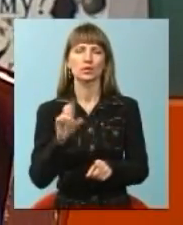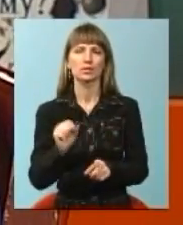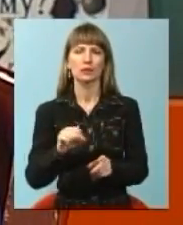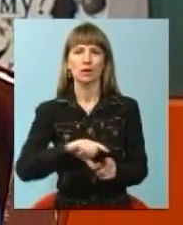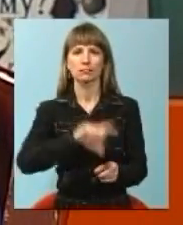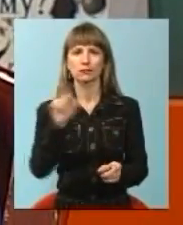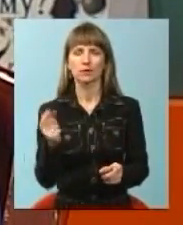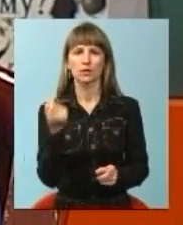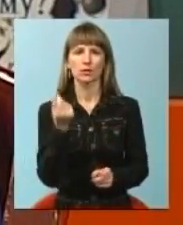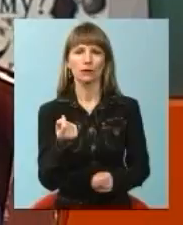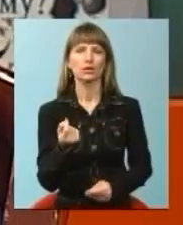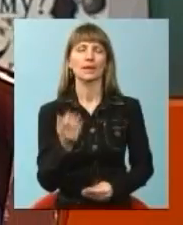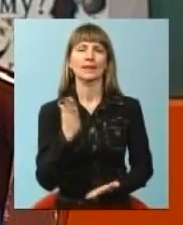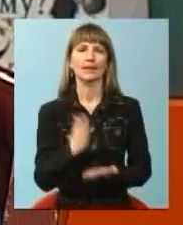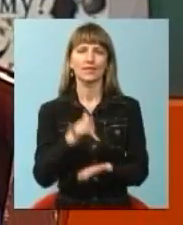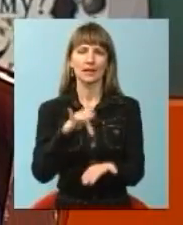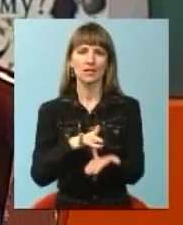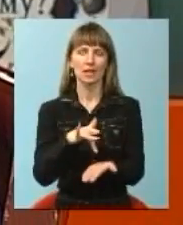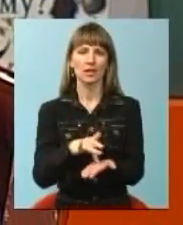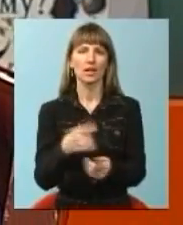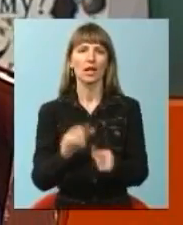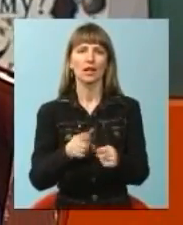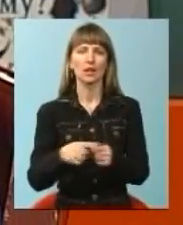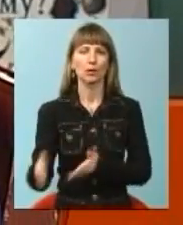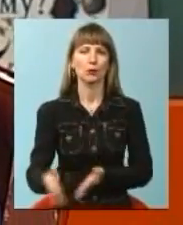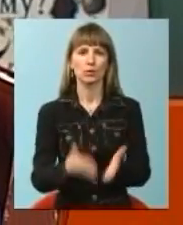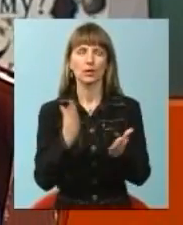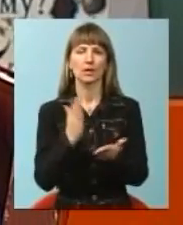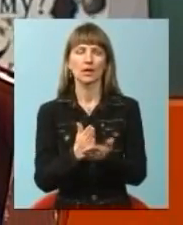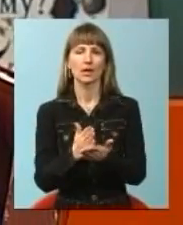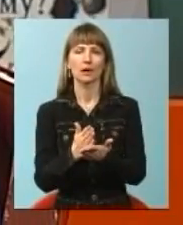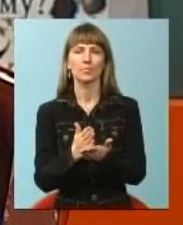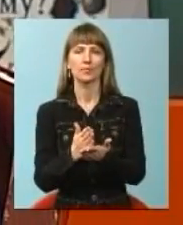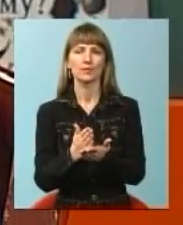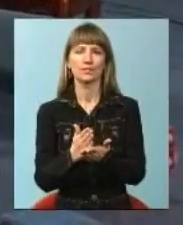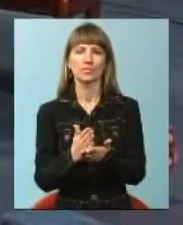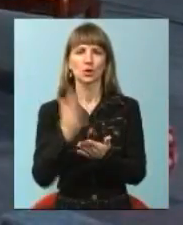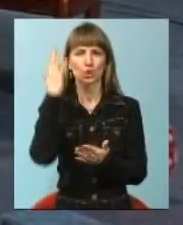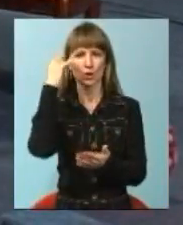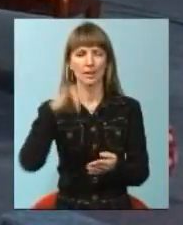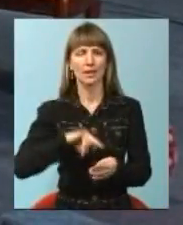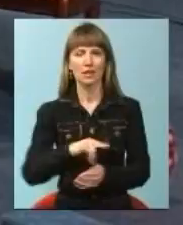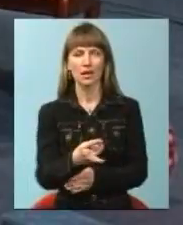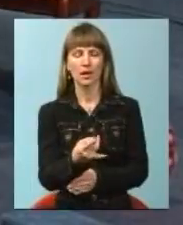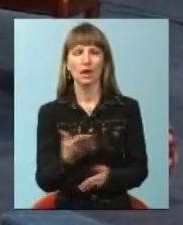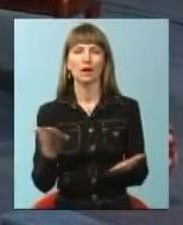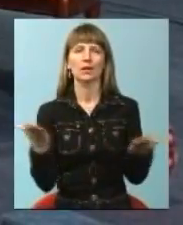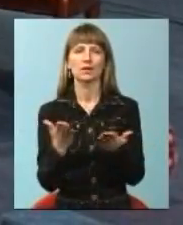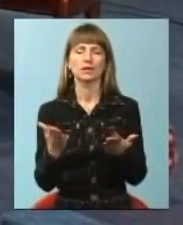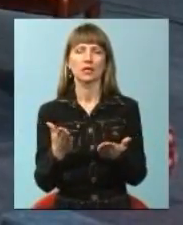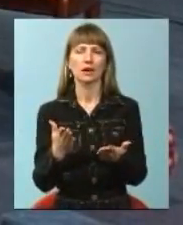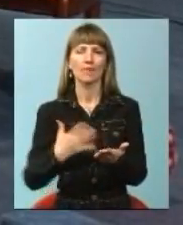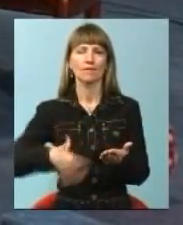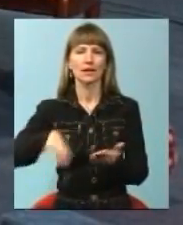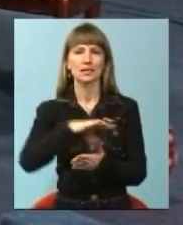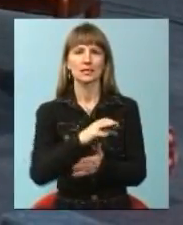закручений. І у центрі цього Чумацького шляху знаходиться чорна дира, яка все